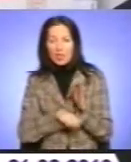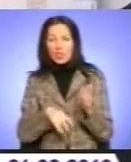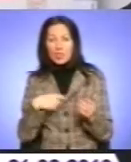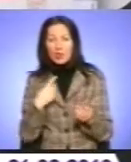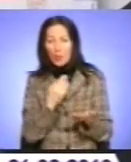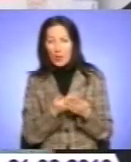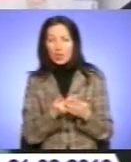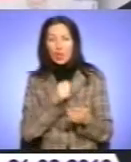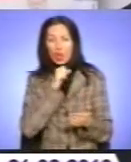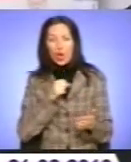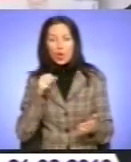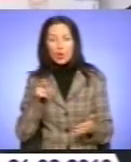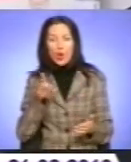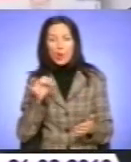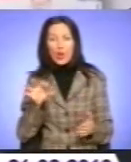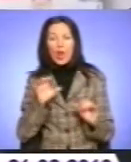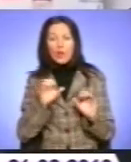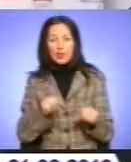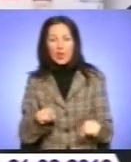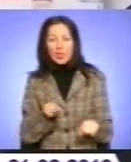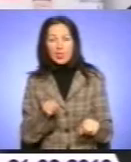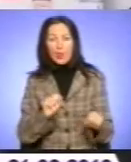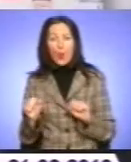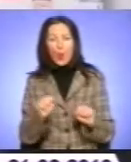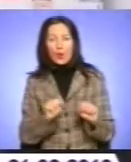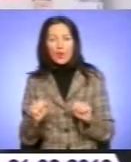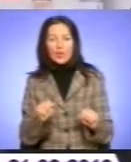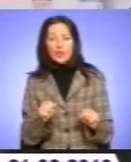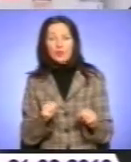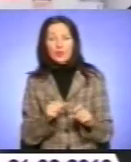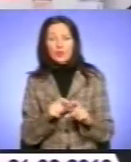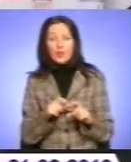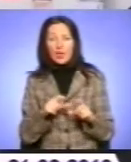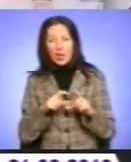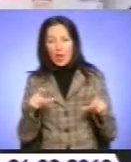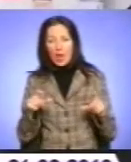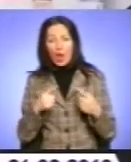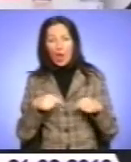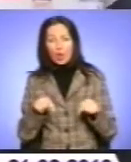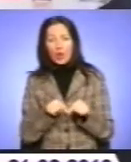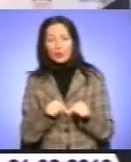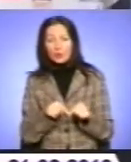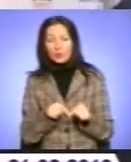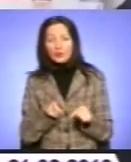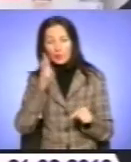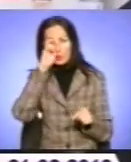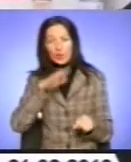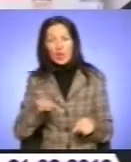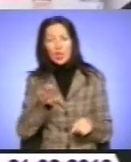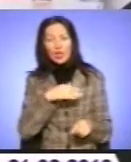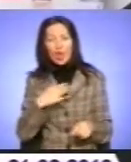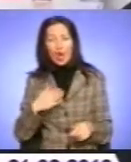при владі чи при управлінні певним закладом, установою, галузю, сферою країни.